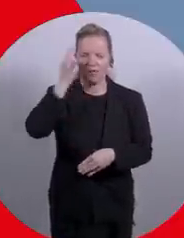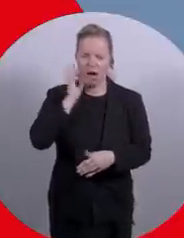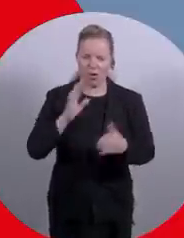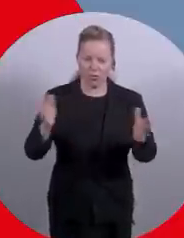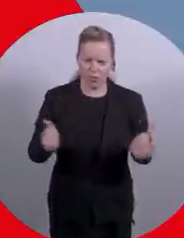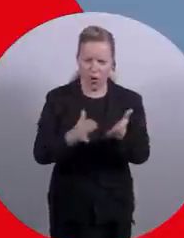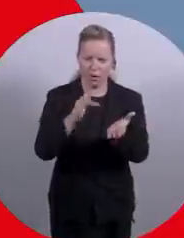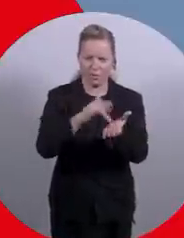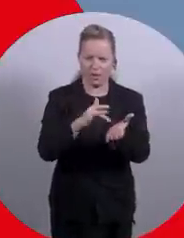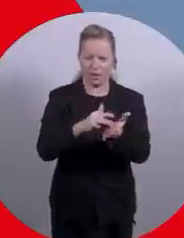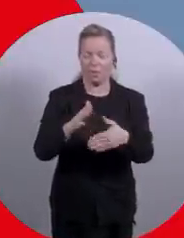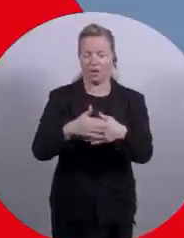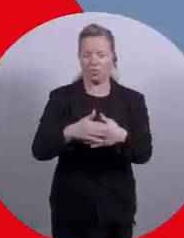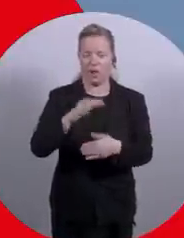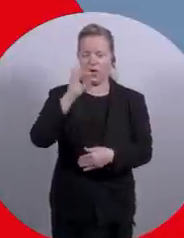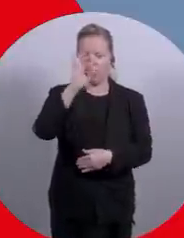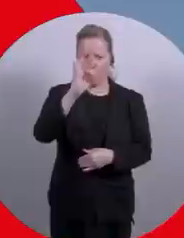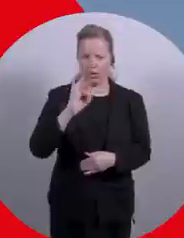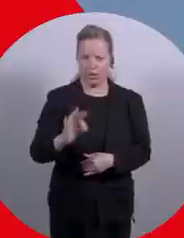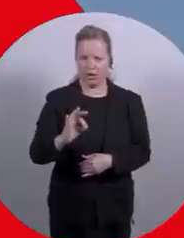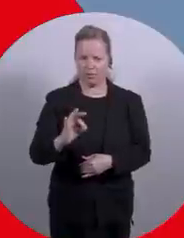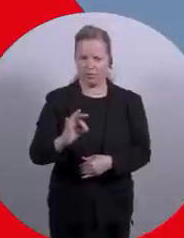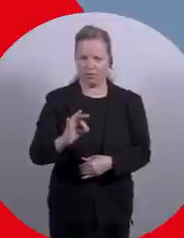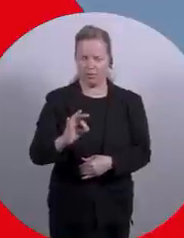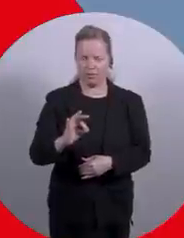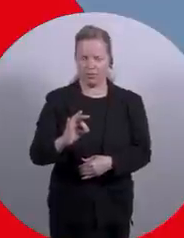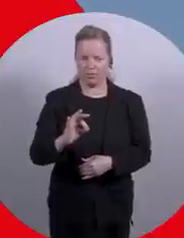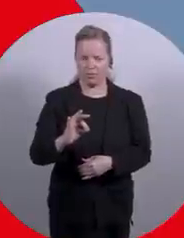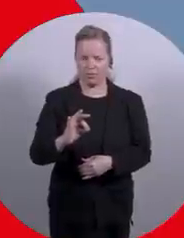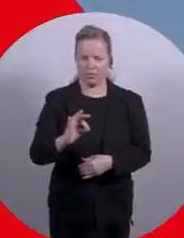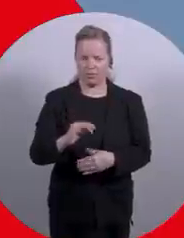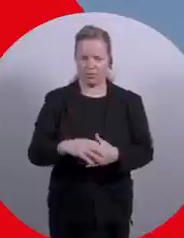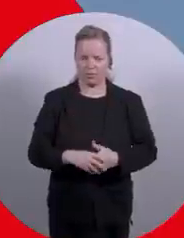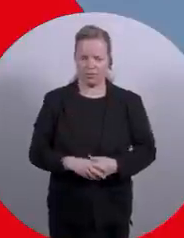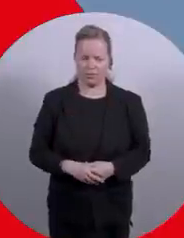wie die Quote im Sinne